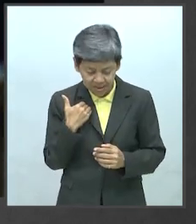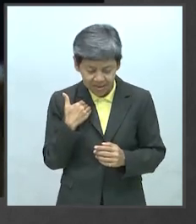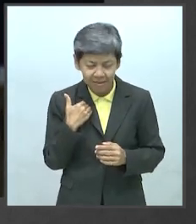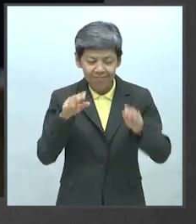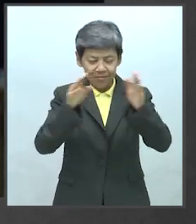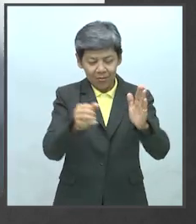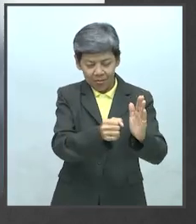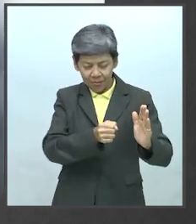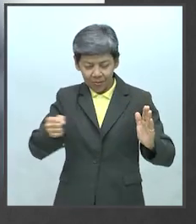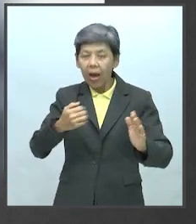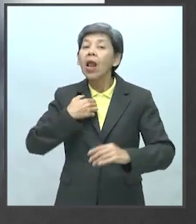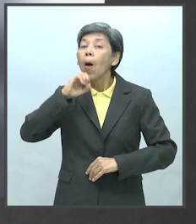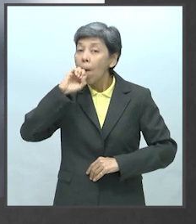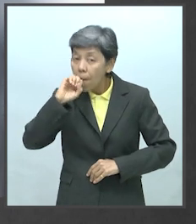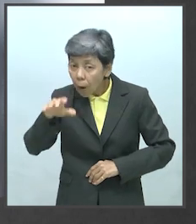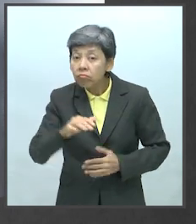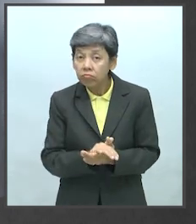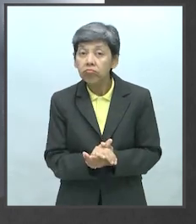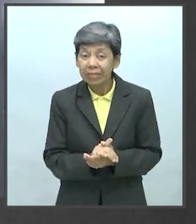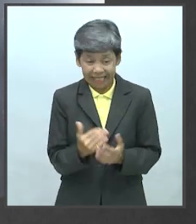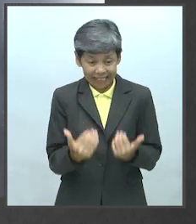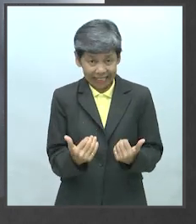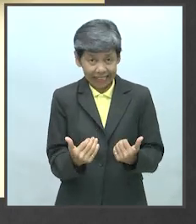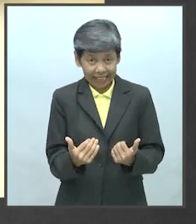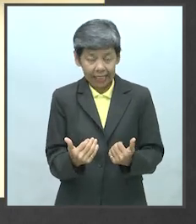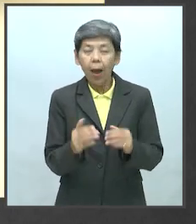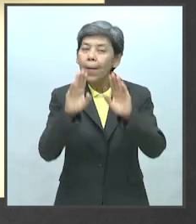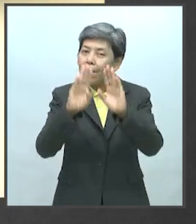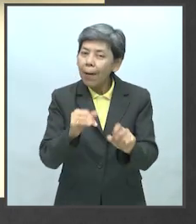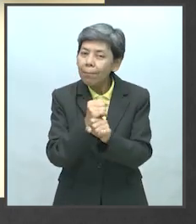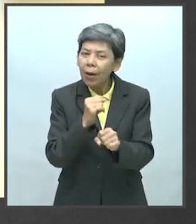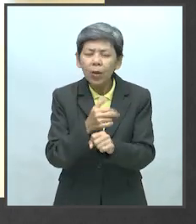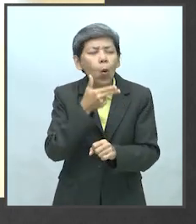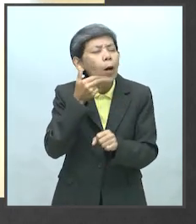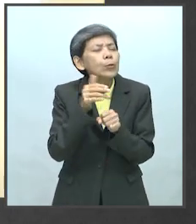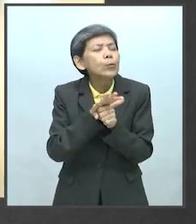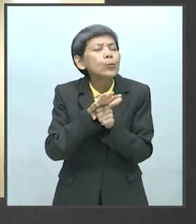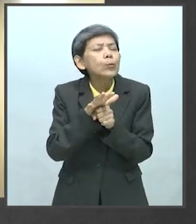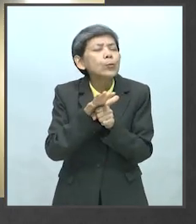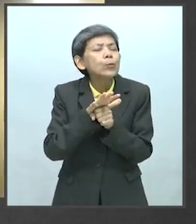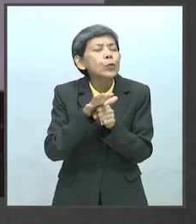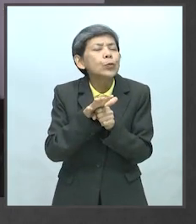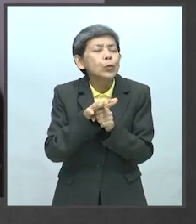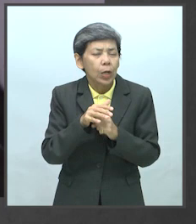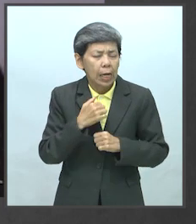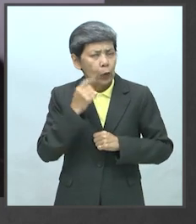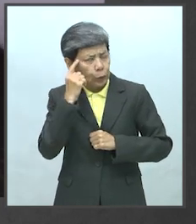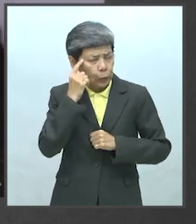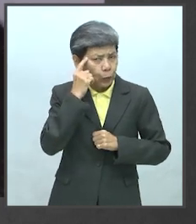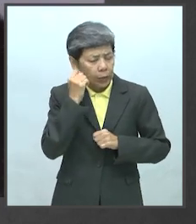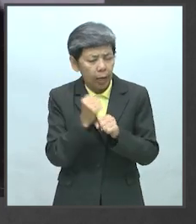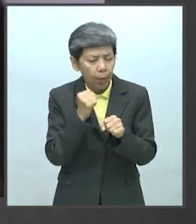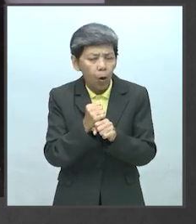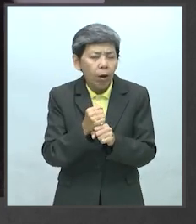เรามีแล้วเนาะเนี่ยเวลาสอนนักเรียนเราก็บอกแบบนี้ดังนั้นคือปัจจุบันนี้ก็เทรนด์มาว่า ไม่ต้องหวานมากเหมือนตอนนั้น ใช่ครับแต่เ